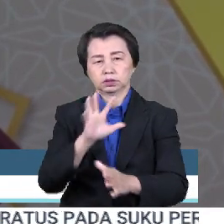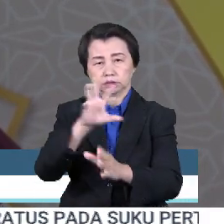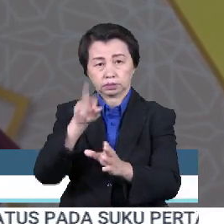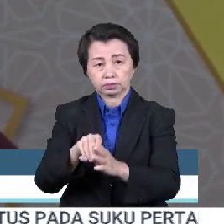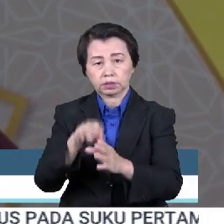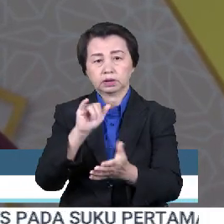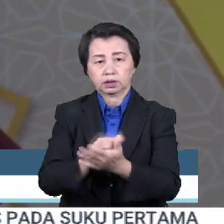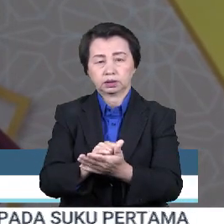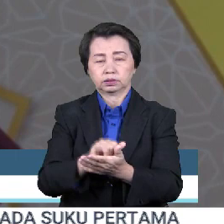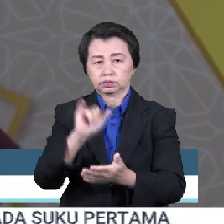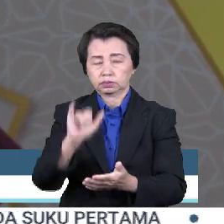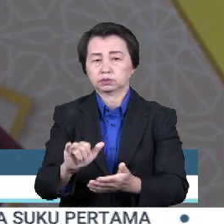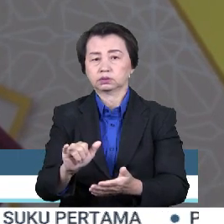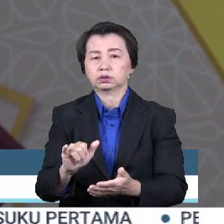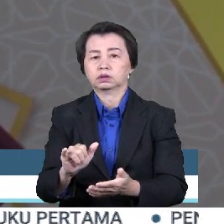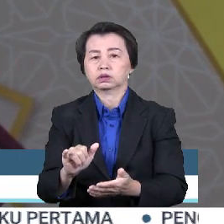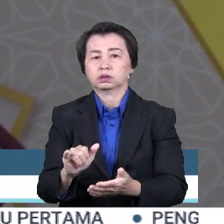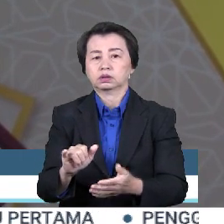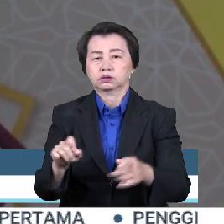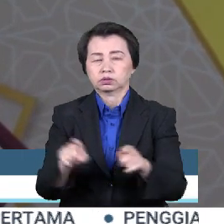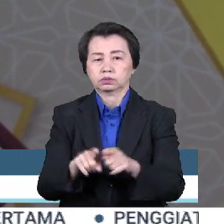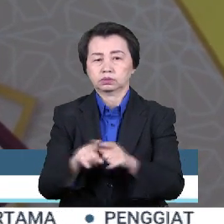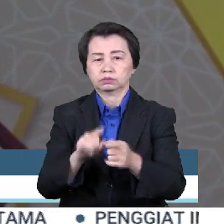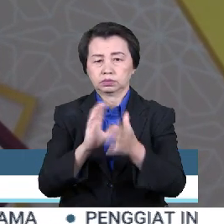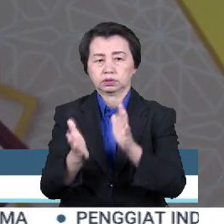yang diumumkan sebelumnya akan ditambah menjadi